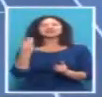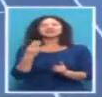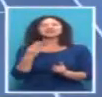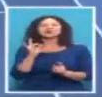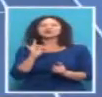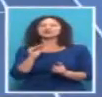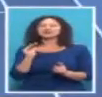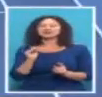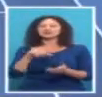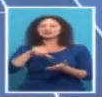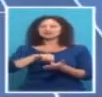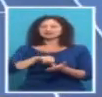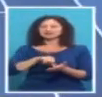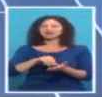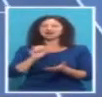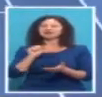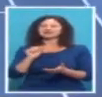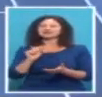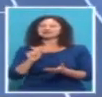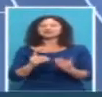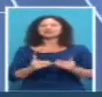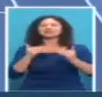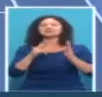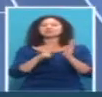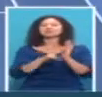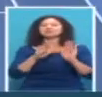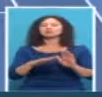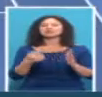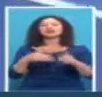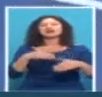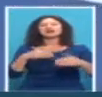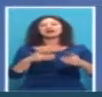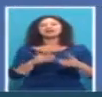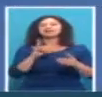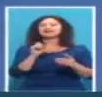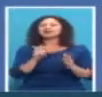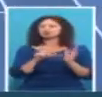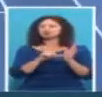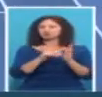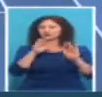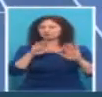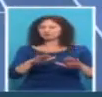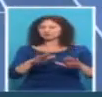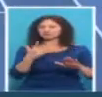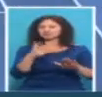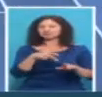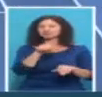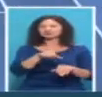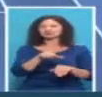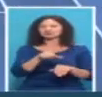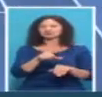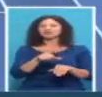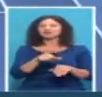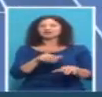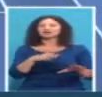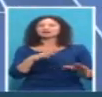Федерер. Представитель ЮАР Кевин Андерсон поднялся с 8 места на 6. Продолжительность последнего матча составила 3 часа и 21 минуту.